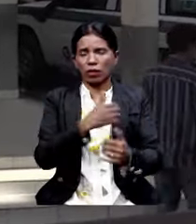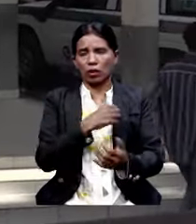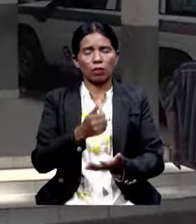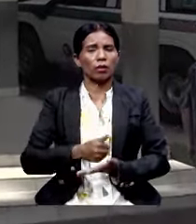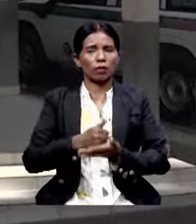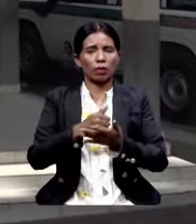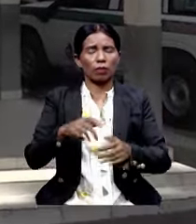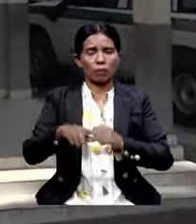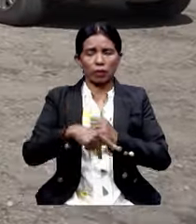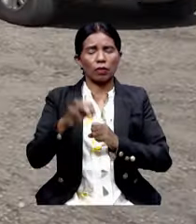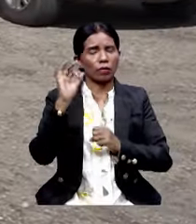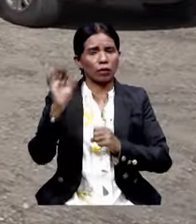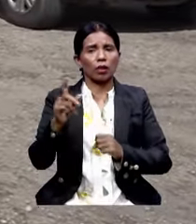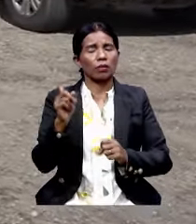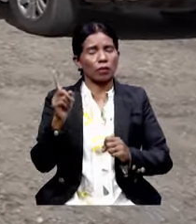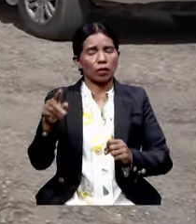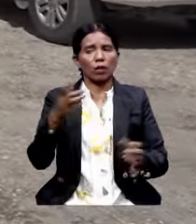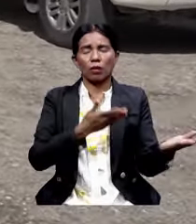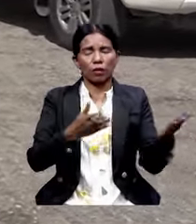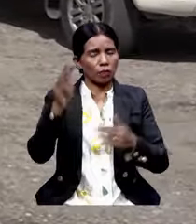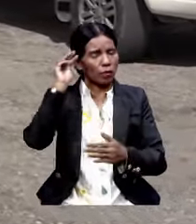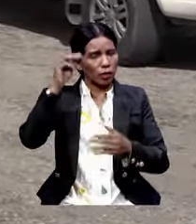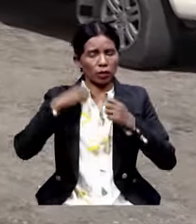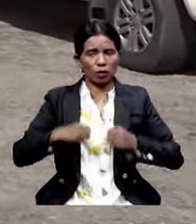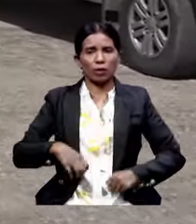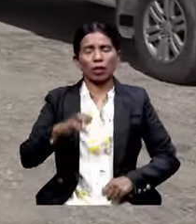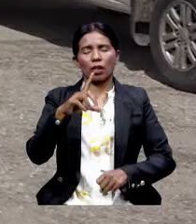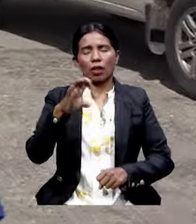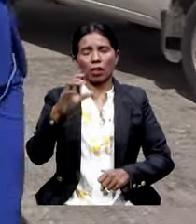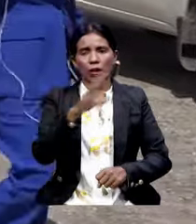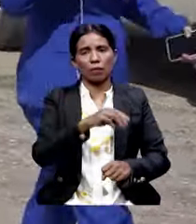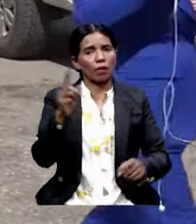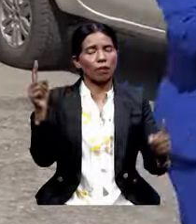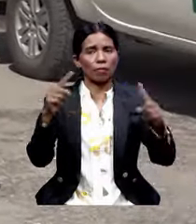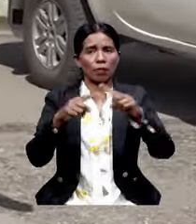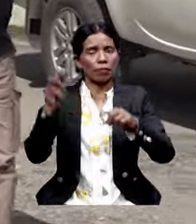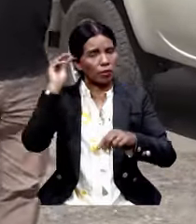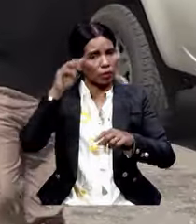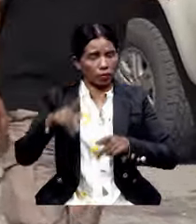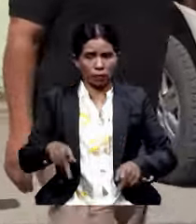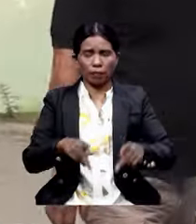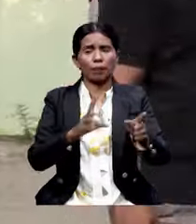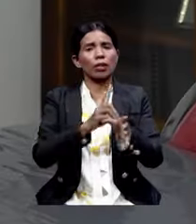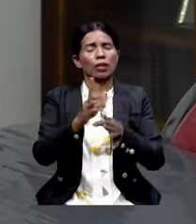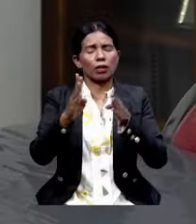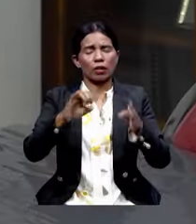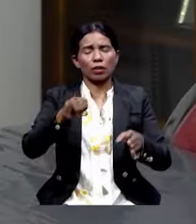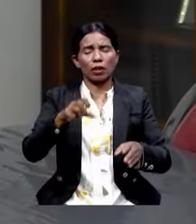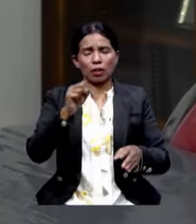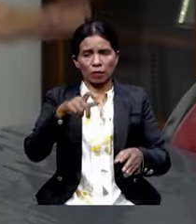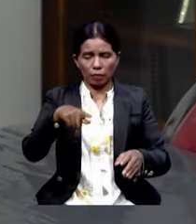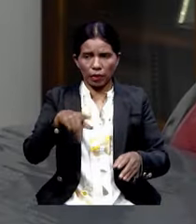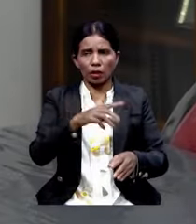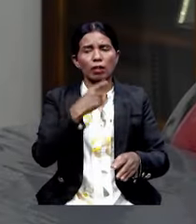Tamane bancada fratelin ameasa atu lori ministra Saudi Elia Dusrey Samaral ba ministeri publiko. Direktur Eksekutif JSMP Ana Paula